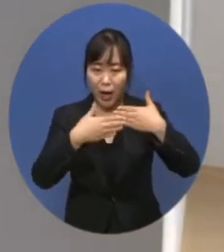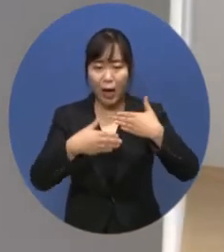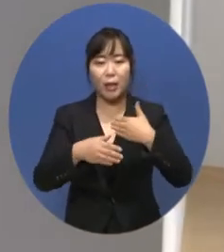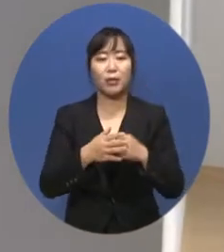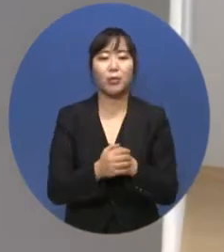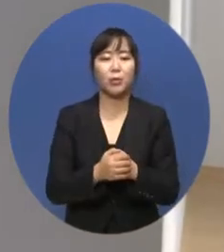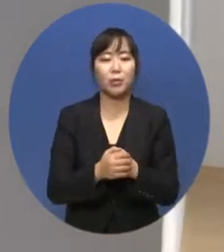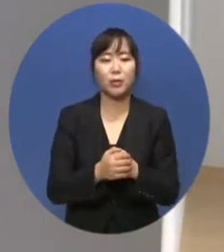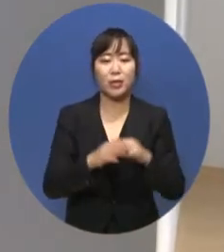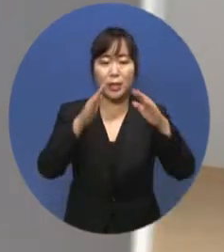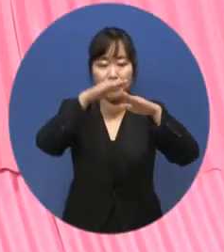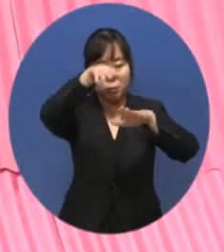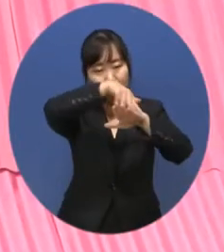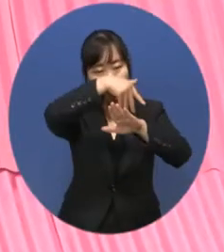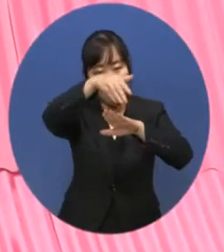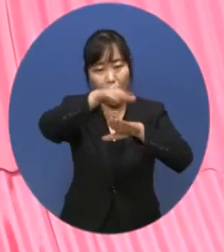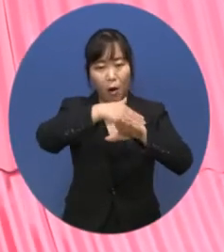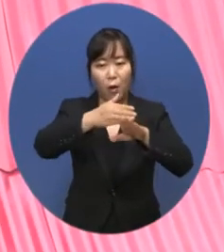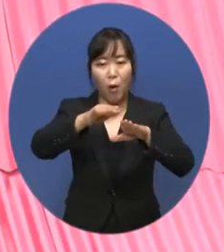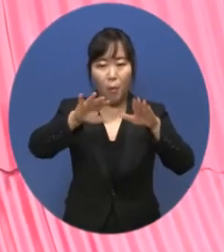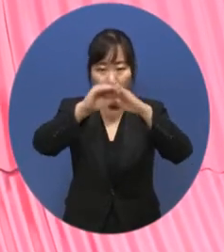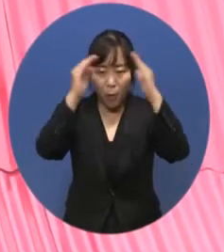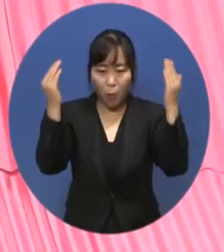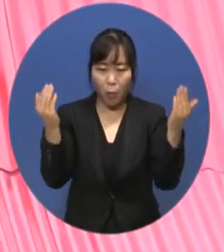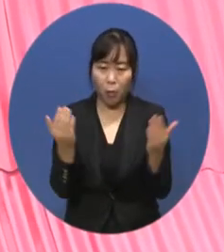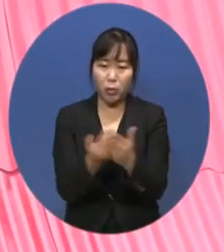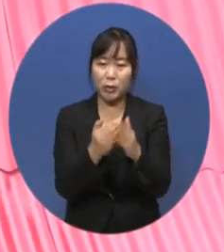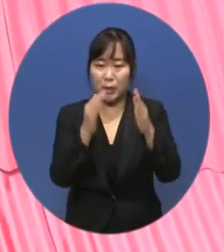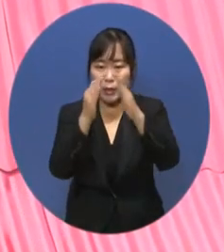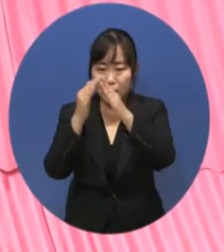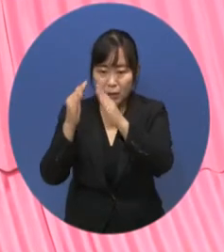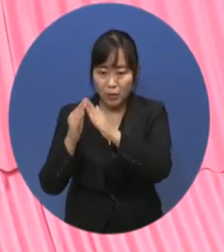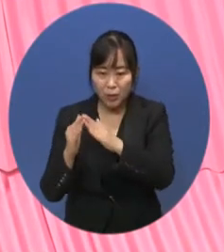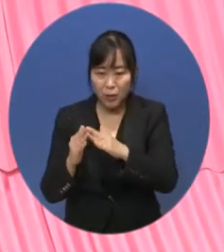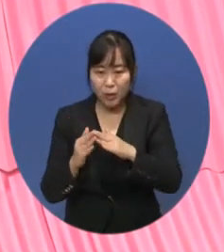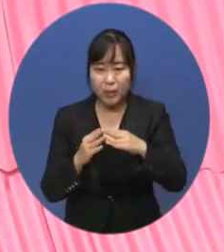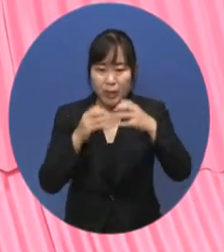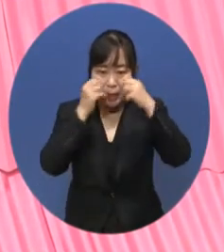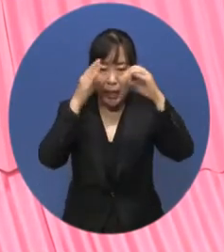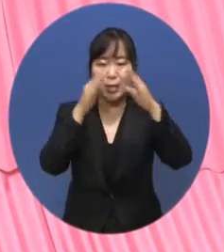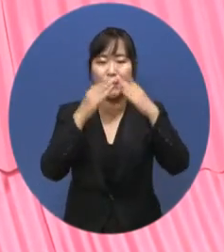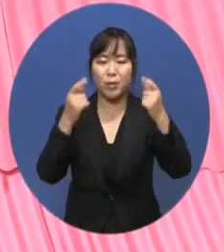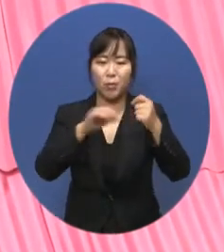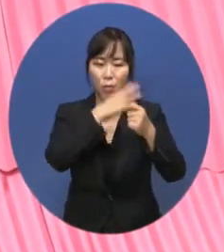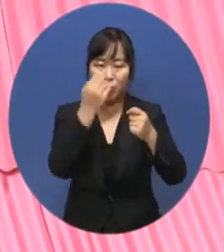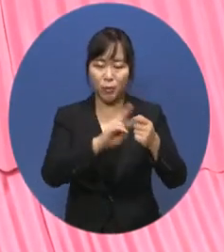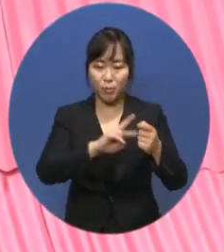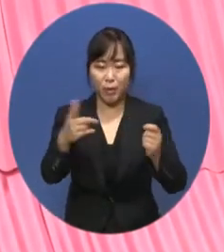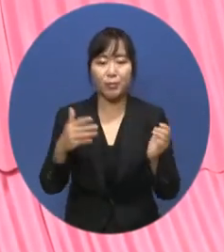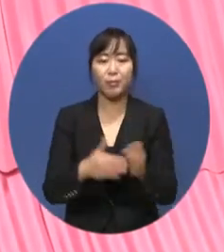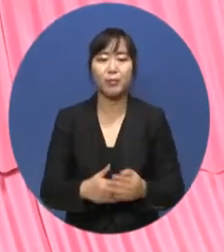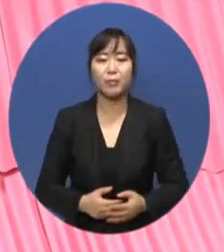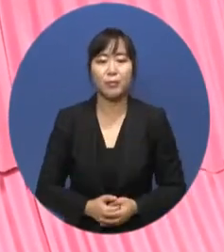도색, 지붕 도색 공사까지 노후된 집을 전체적으로 새 집처럼 바꾸었습니다.